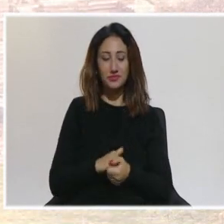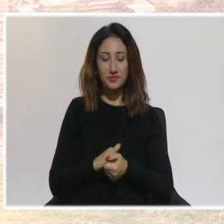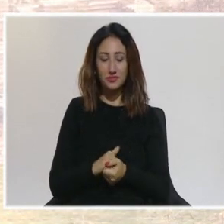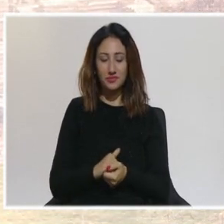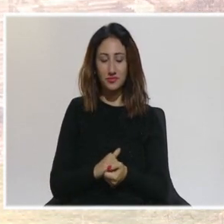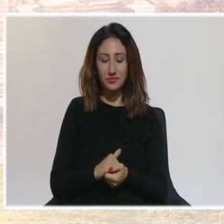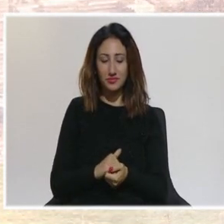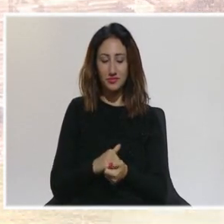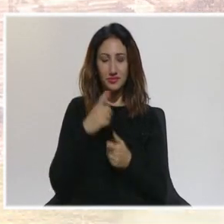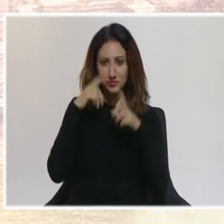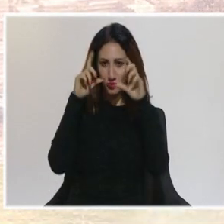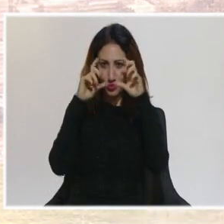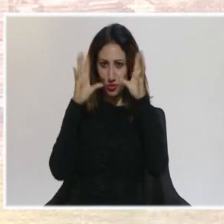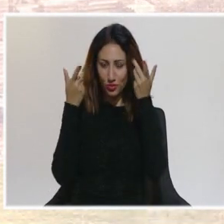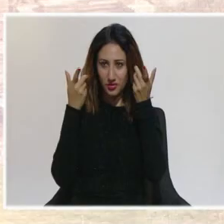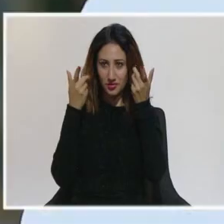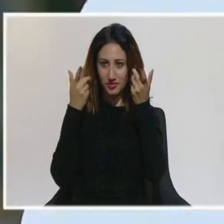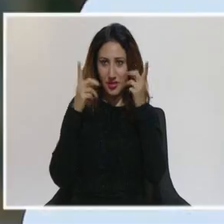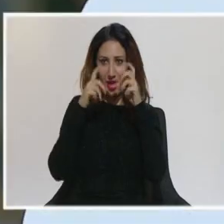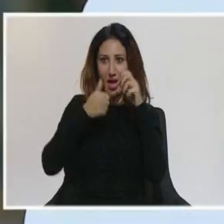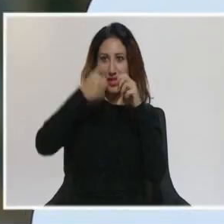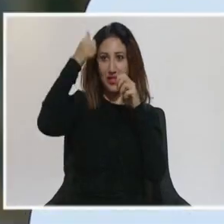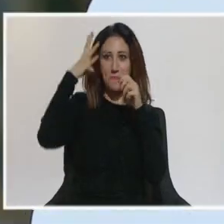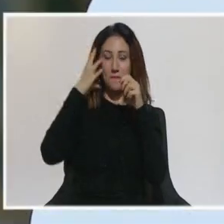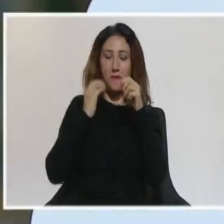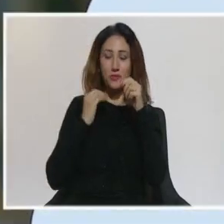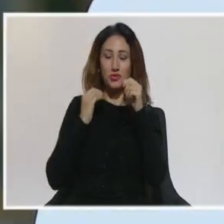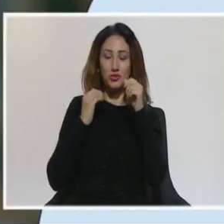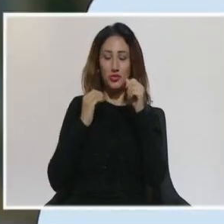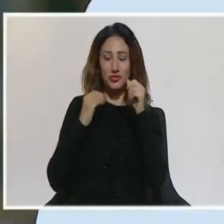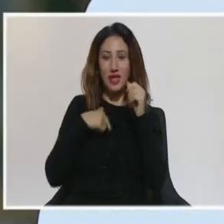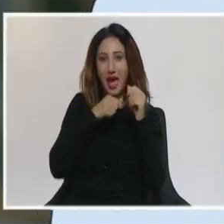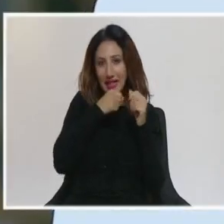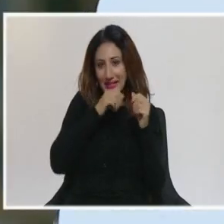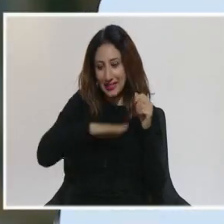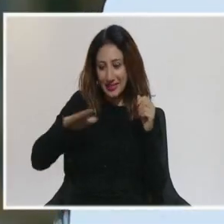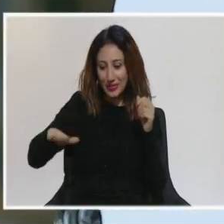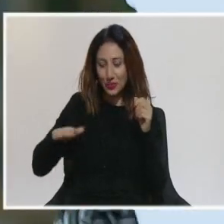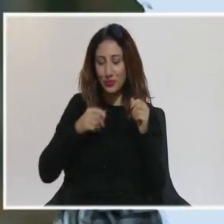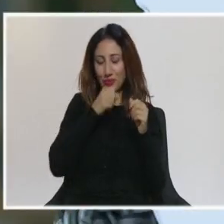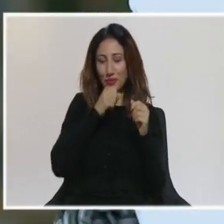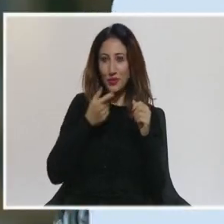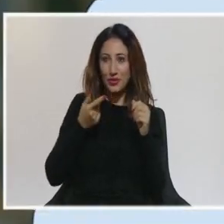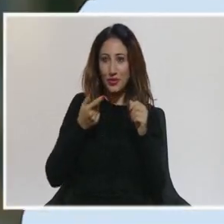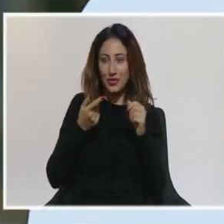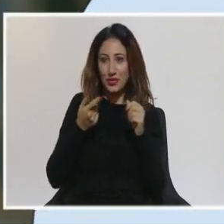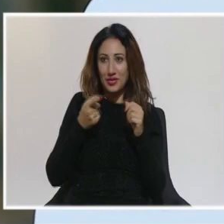فقلت ايه الصورة دي؟ دي احلى صورة في حياتي. ليه؟ احفادي كرمتي ومرادي